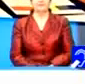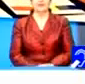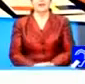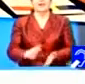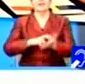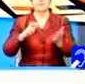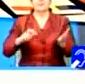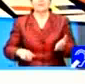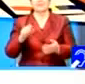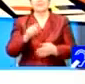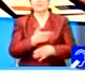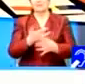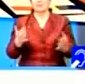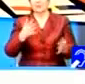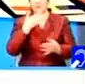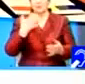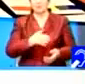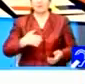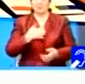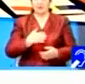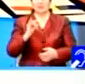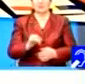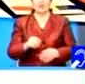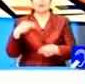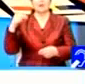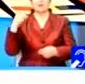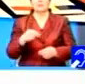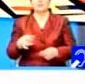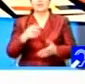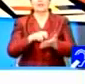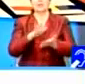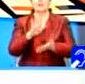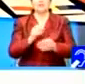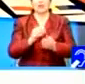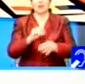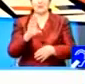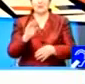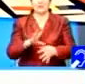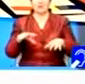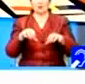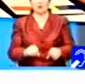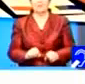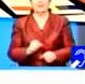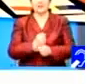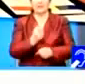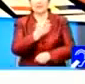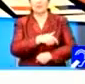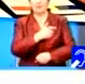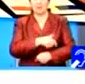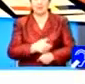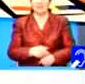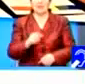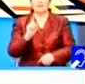Demisii în lanț în Republica Moldova, mai mulți primari și președinți de raion renunță la mandate pentru a ocupa fotoliile de deputat